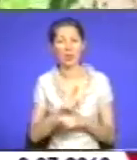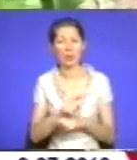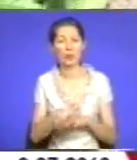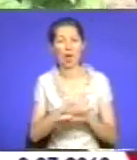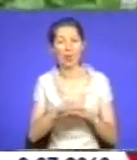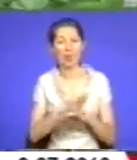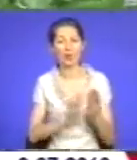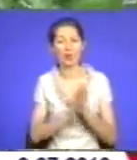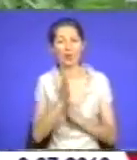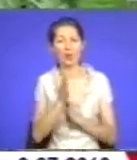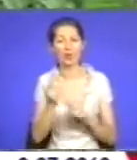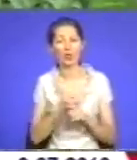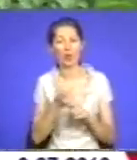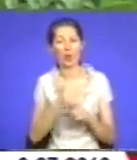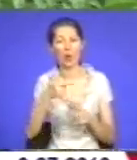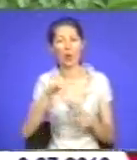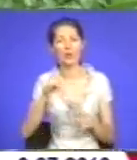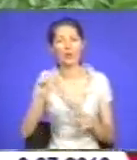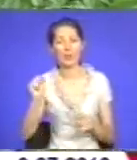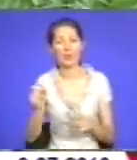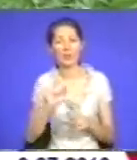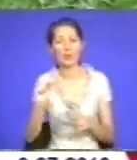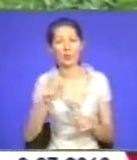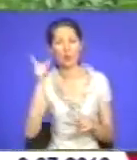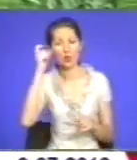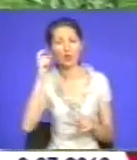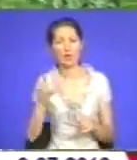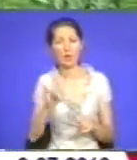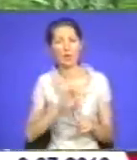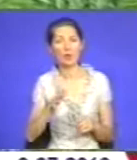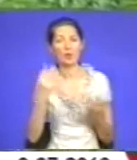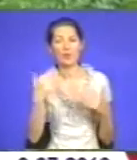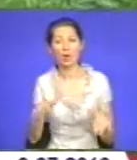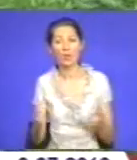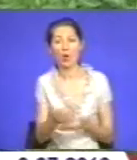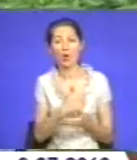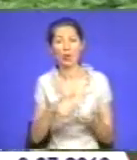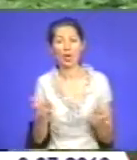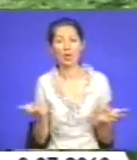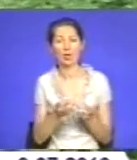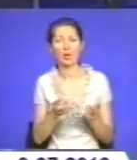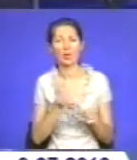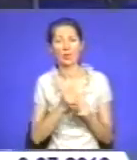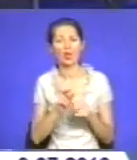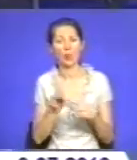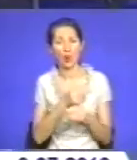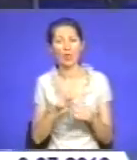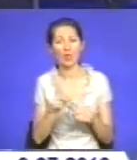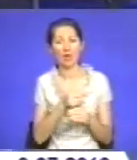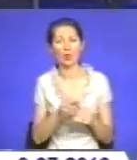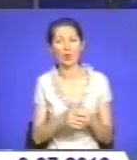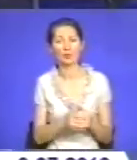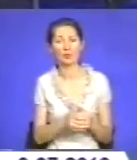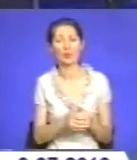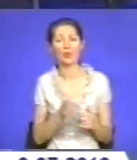у Гусятинському, Теребовлянському, Чортківському районах. Щоб не втратити урожай, варто проводити профілактику.